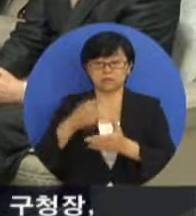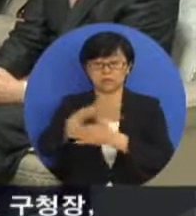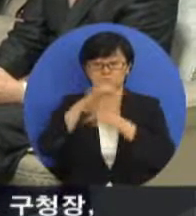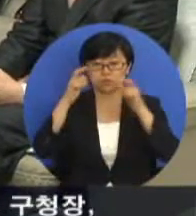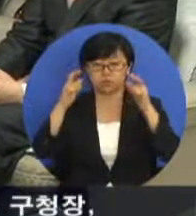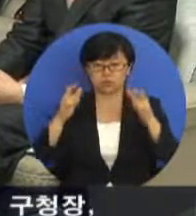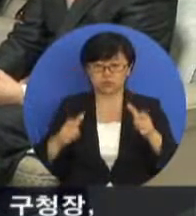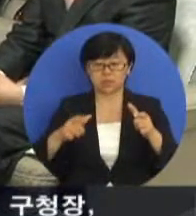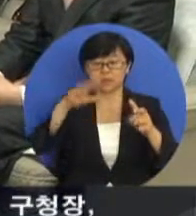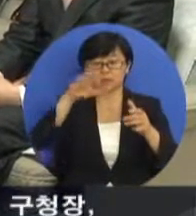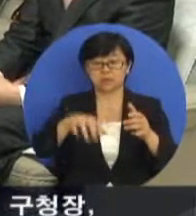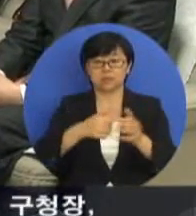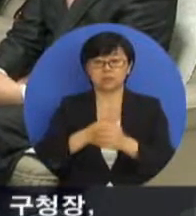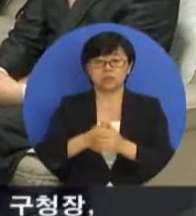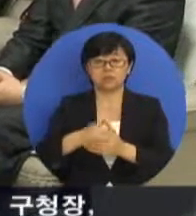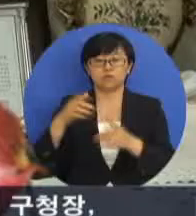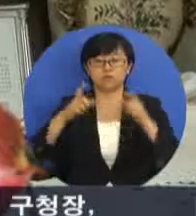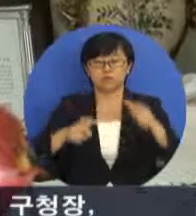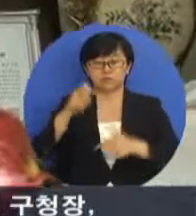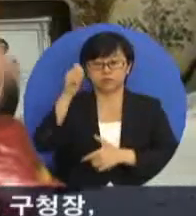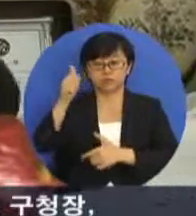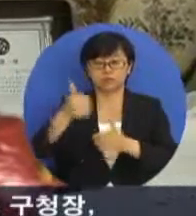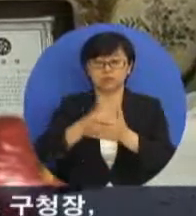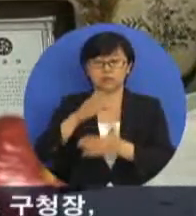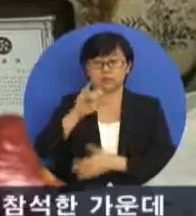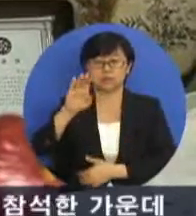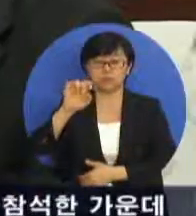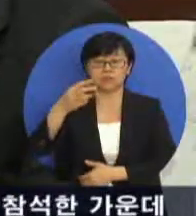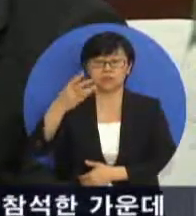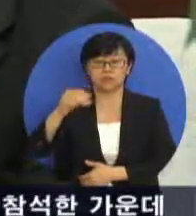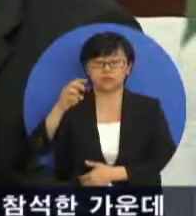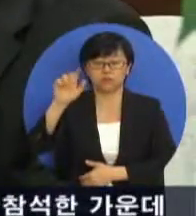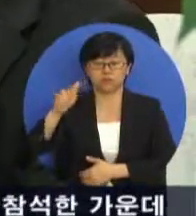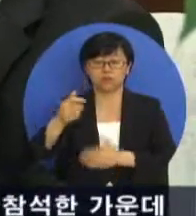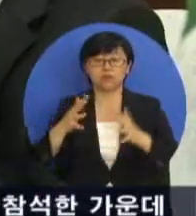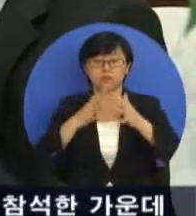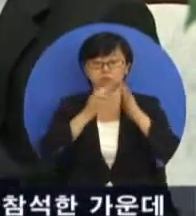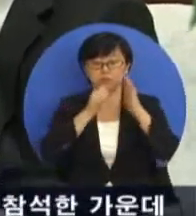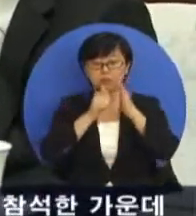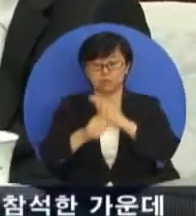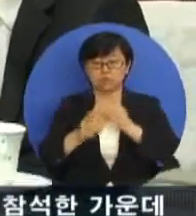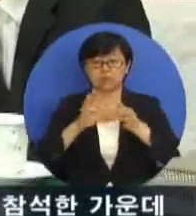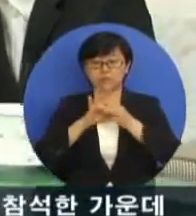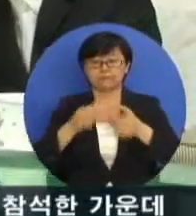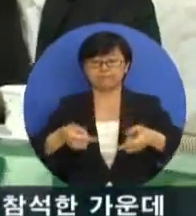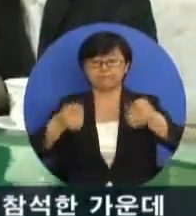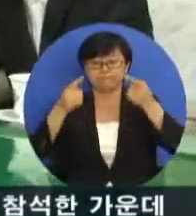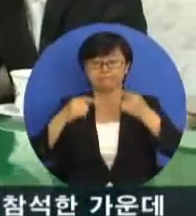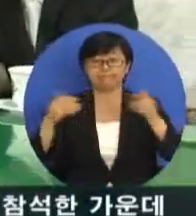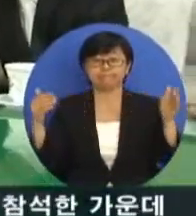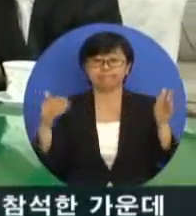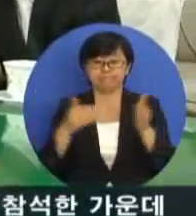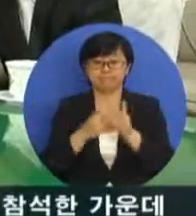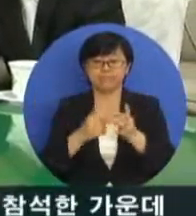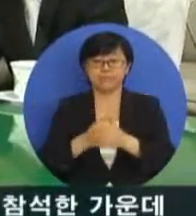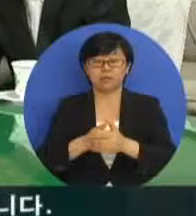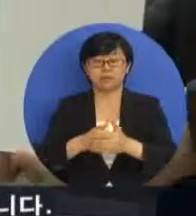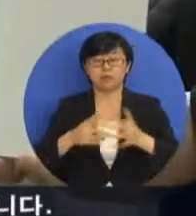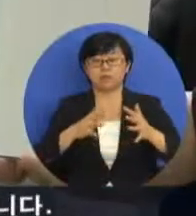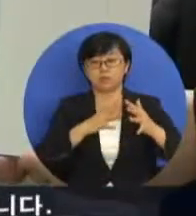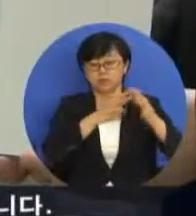지난 27일 종로구청 구청장실에서 김충용 구청장, 이필훈 정림건축 대표이사 등 관계자들이 참석한